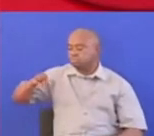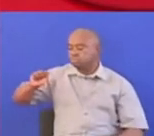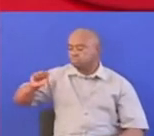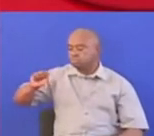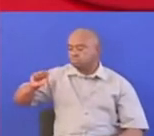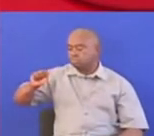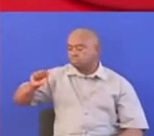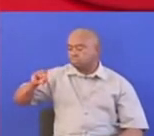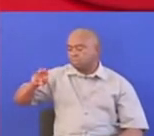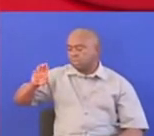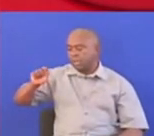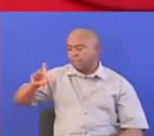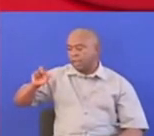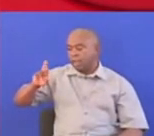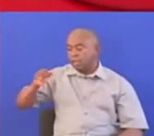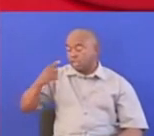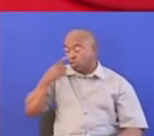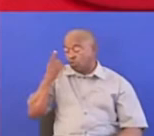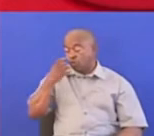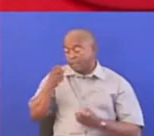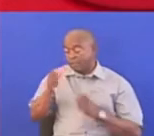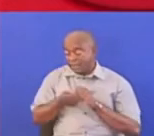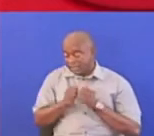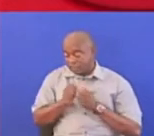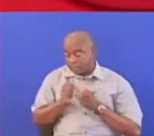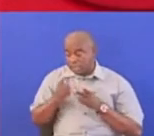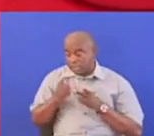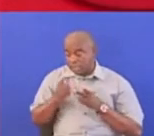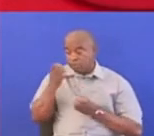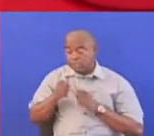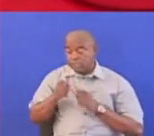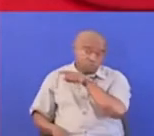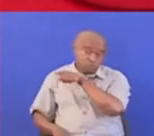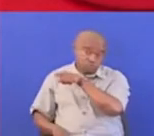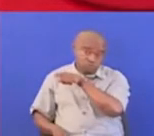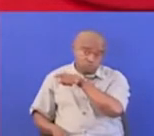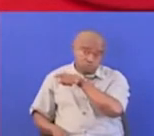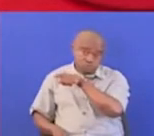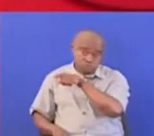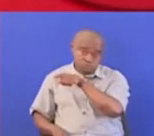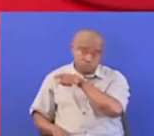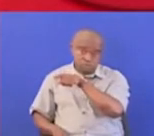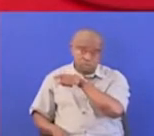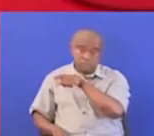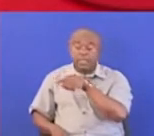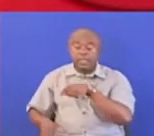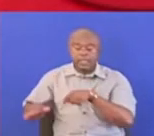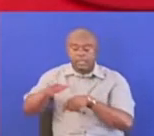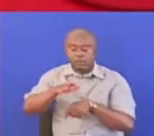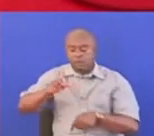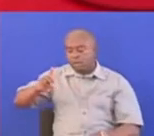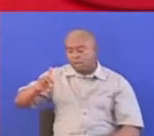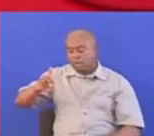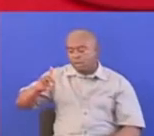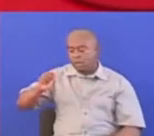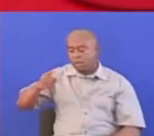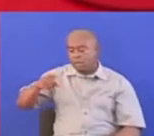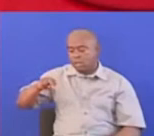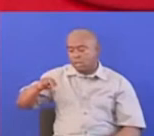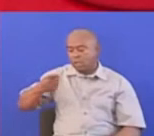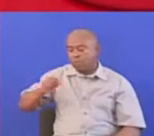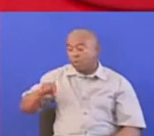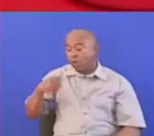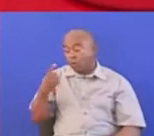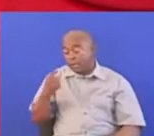tatizo na changamoto ambayo imeweza kuwakuta wananchi, kero ambayo ilikuwa Kapunga 1 kupitia Kapunga 2 ambao